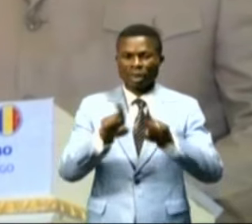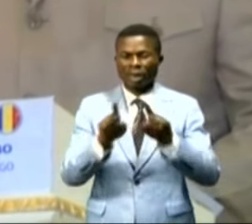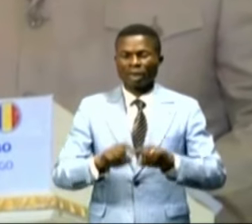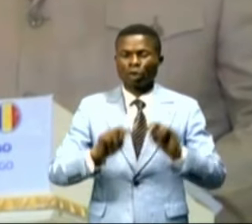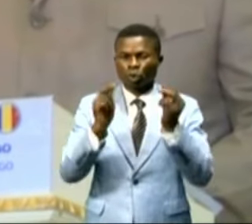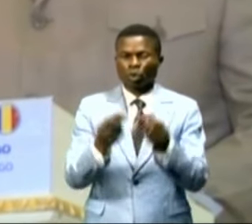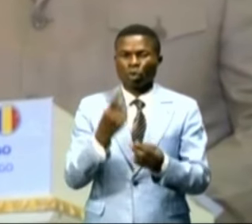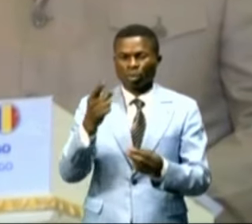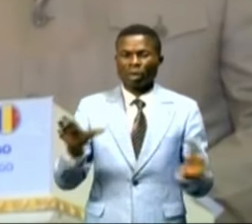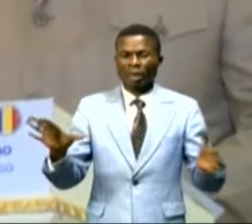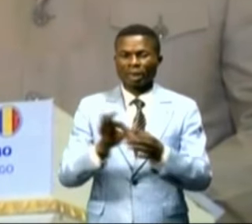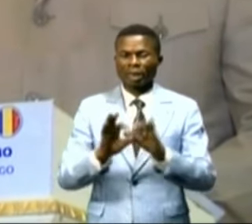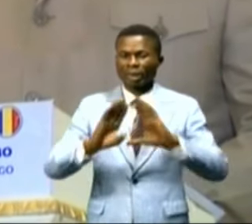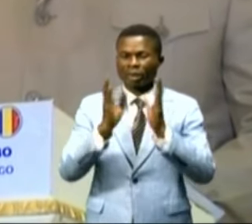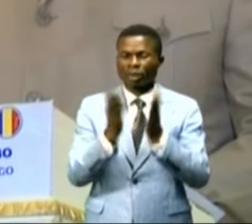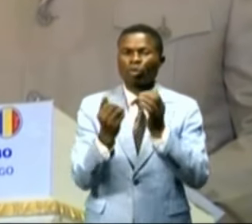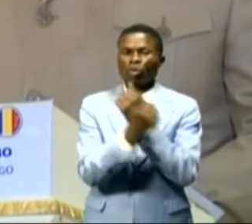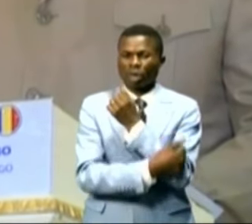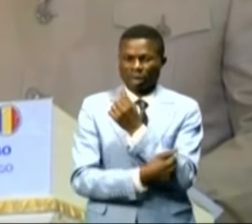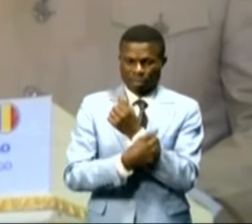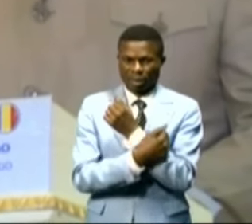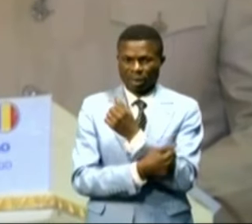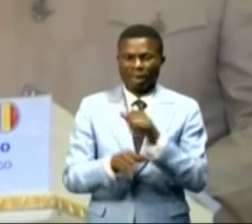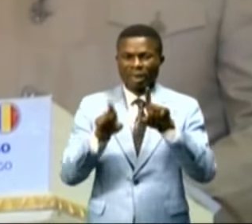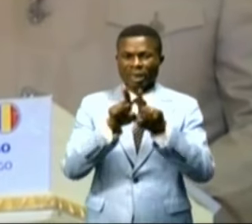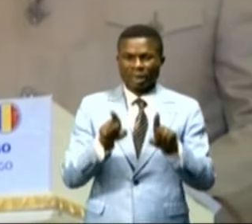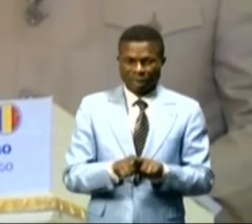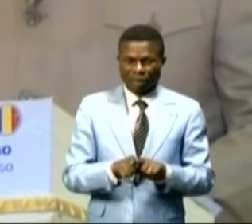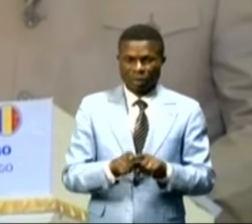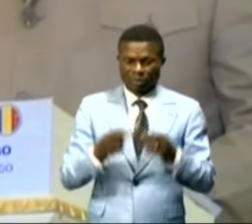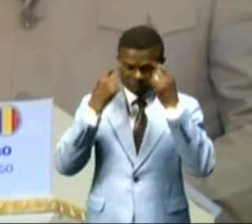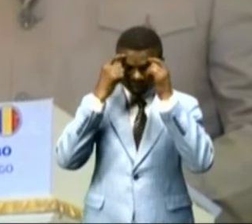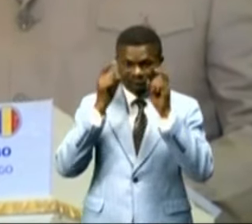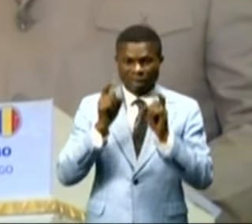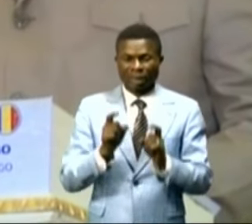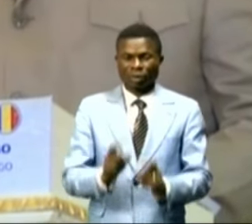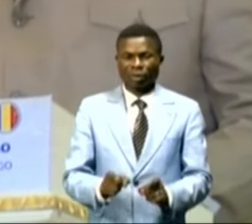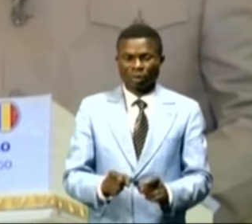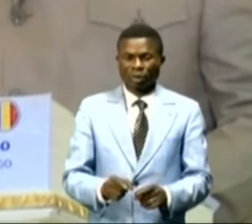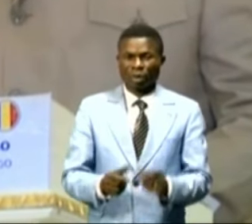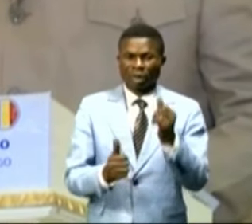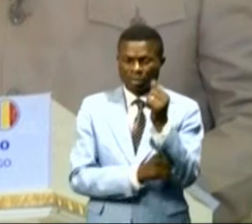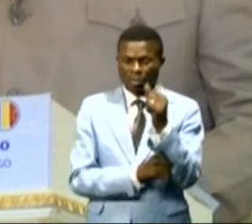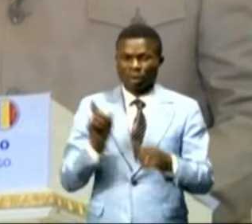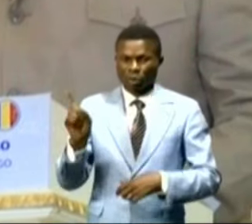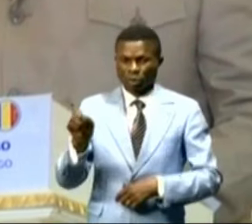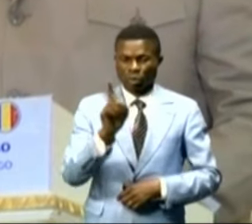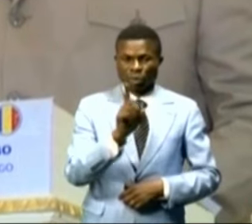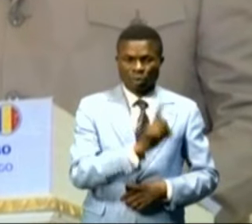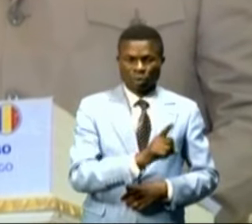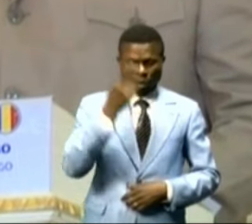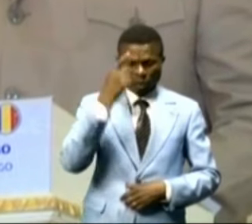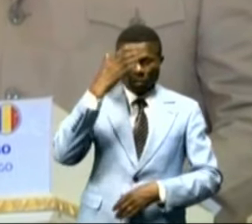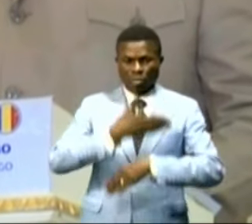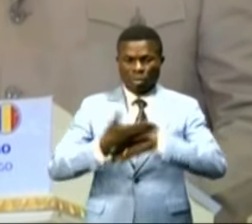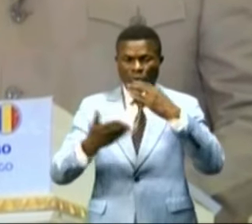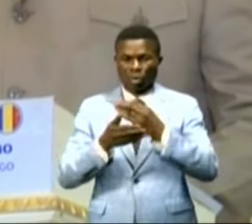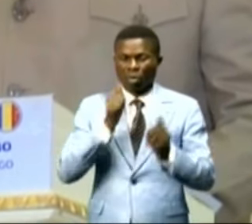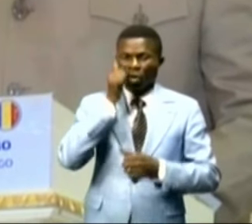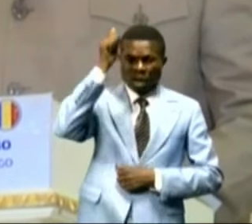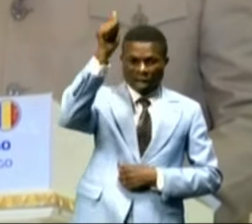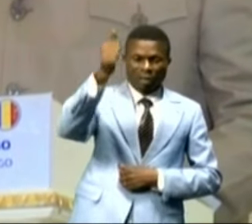qui unit nos nations, ainsi qu'à la détermination de chacun de nous à bâtir un avenir